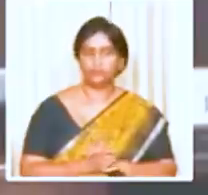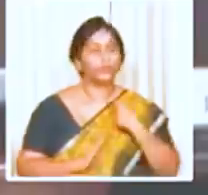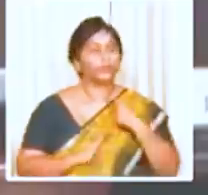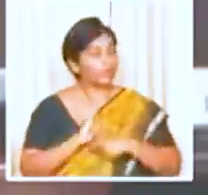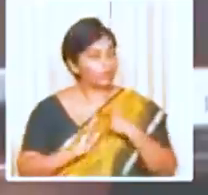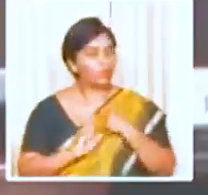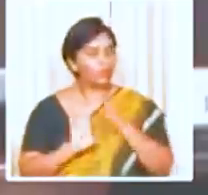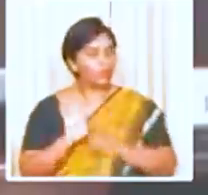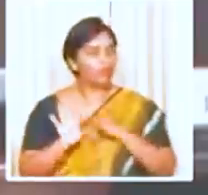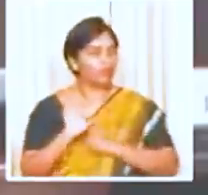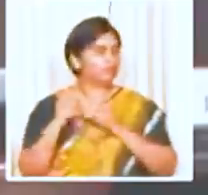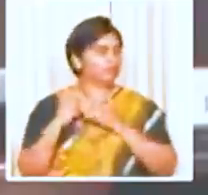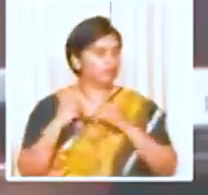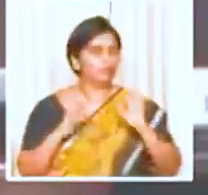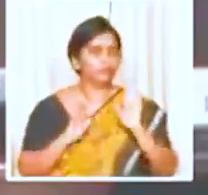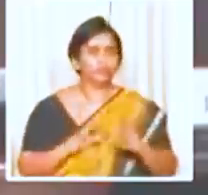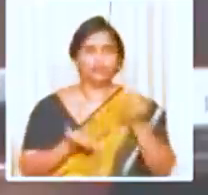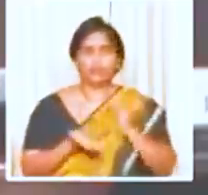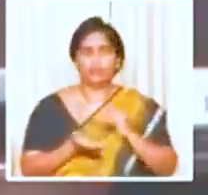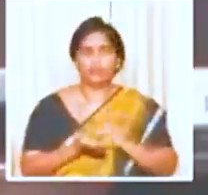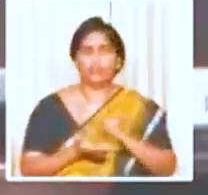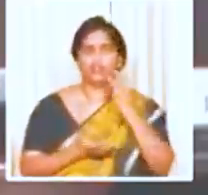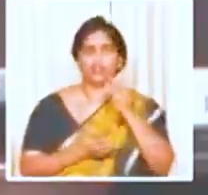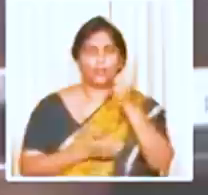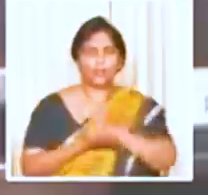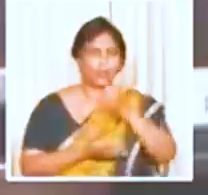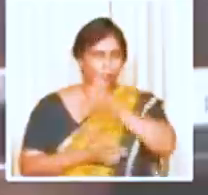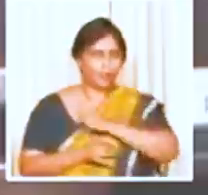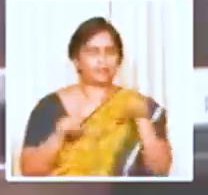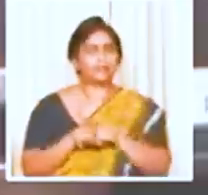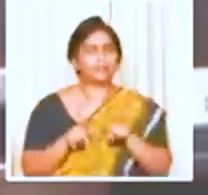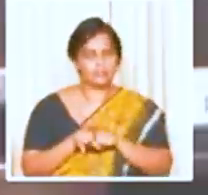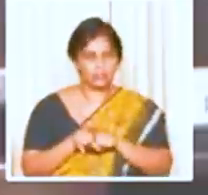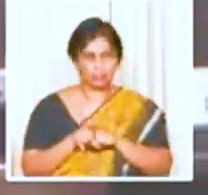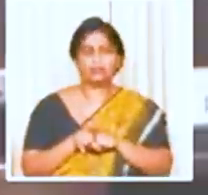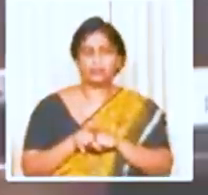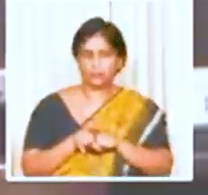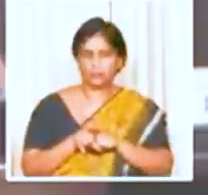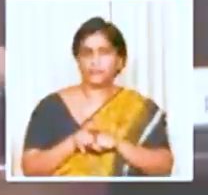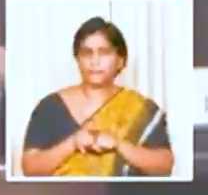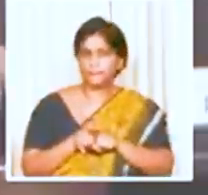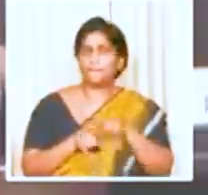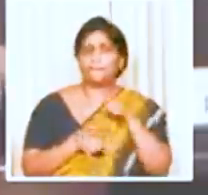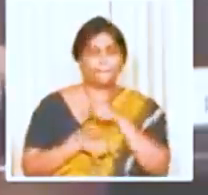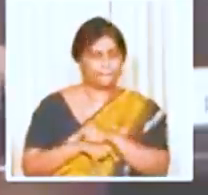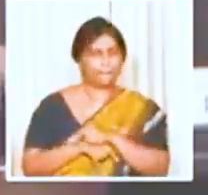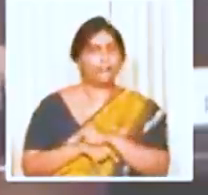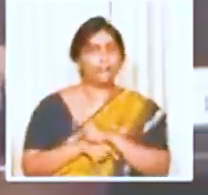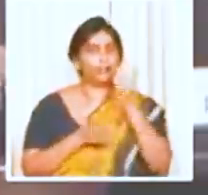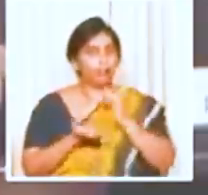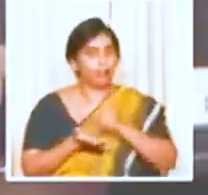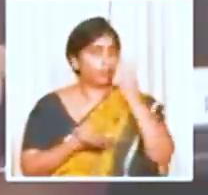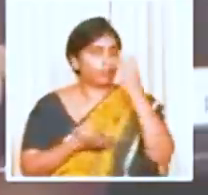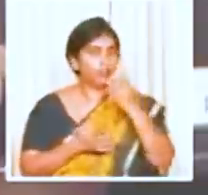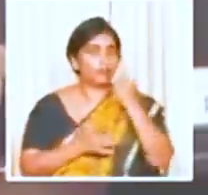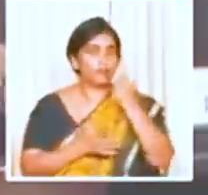எழுப்பியவரை அவமதிக்கும் வகையில் ஜனாதிபதி பதிலளித்தமை வன்மையாக கண்டிக்கத்தக்கது. எனவே ஜனாதிபதி ரணில் விக்ரமசிங்க புலம்பெயர் தமிழர்களிடம்